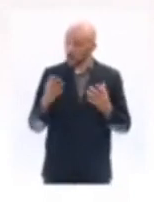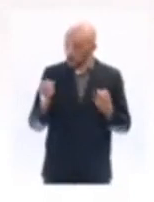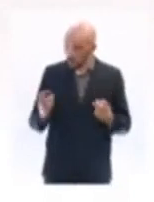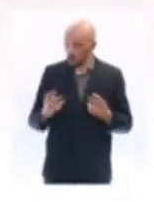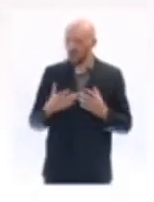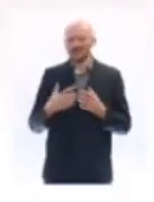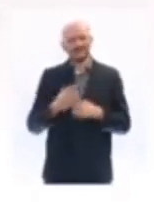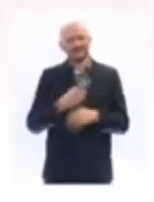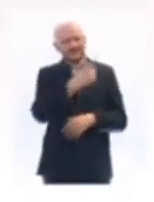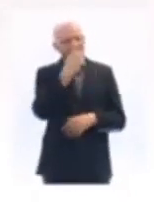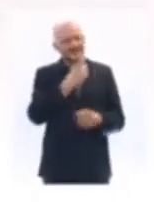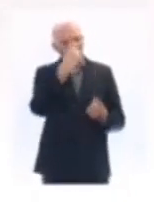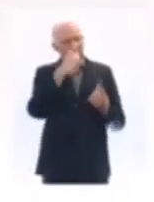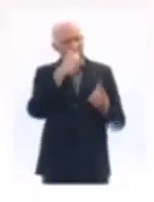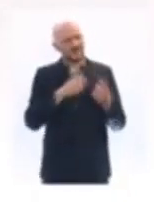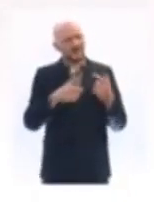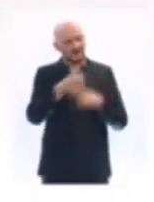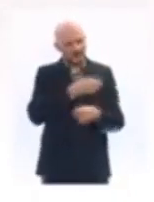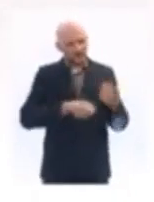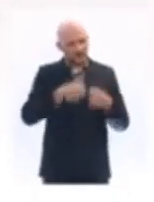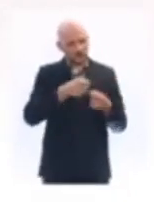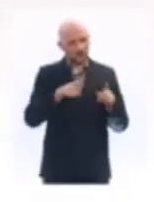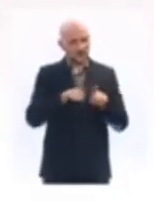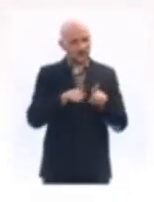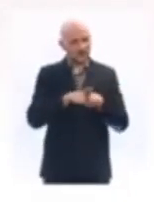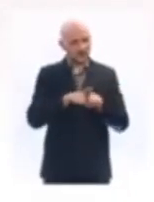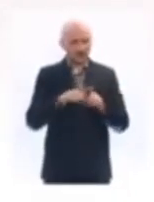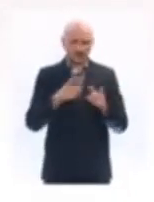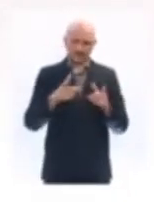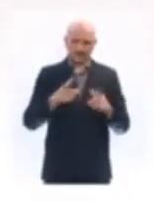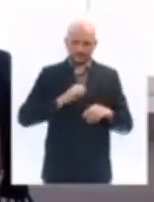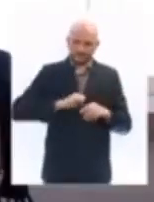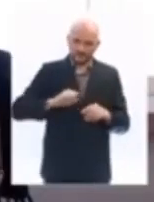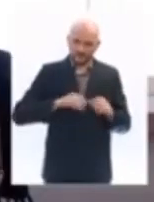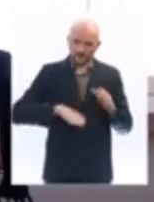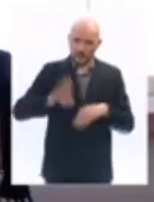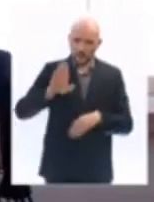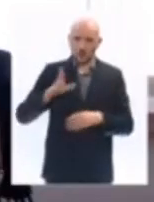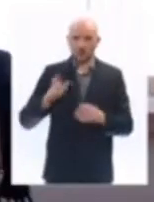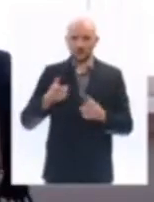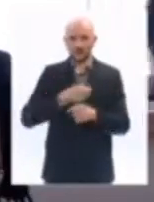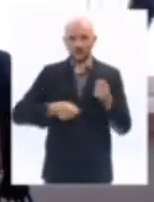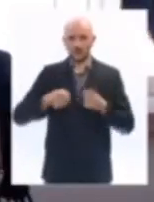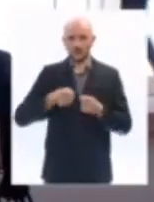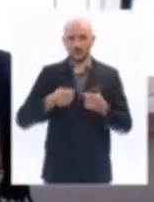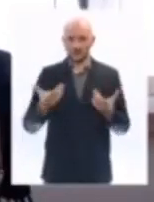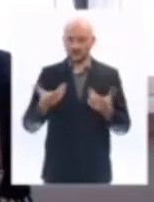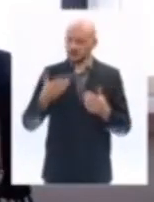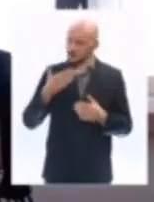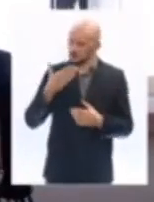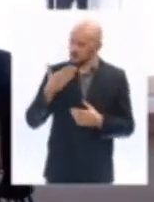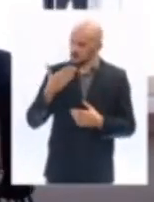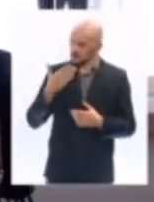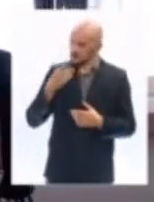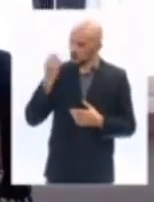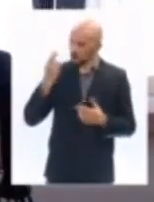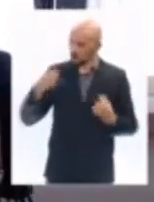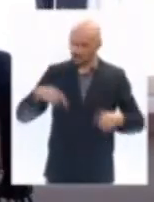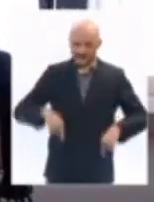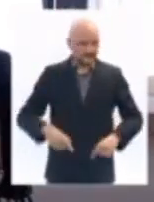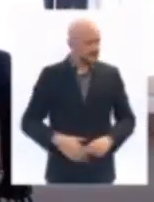délai la relance. Tout ça est affaire de curseur. Dans la période où nous sommes aujourd'hui, il y a une crise sanitaire, il y a des fermetures de commerces, donc